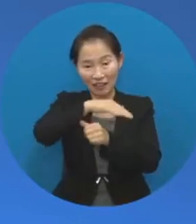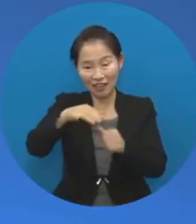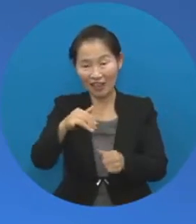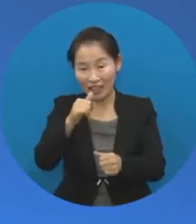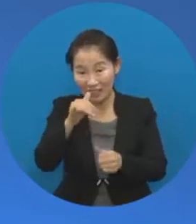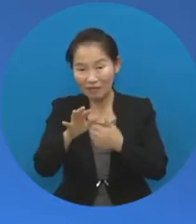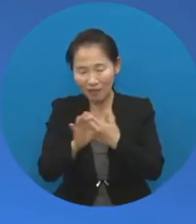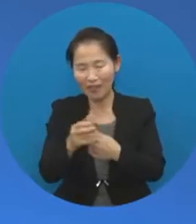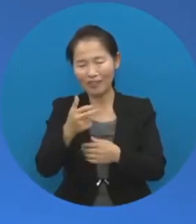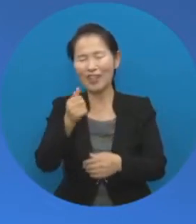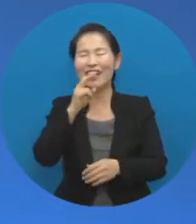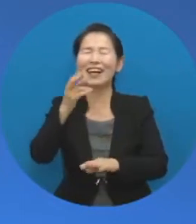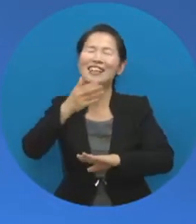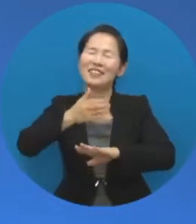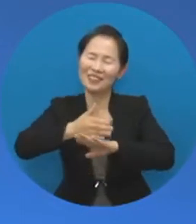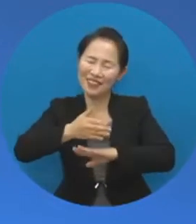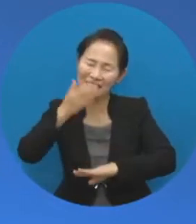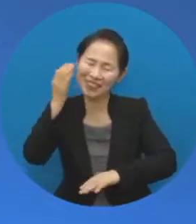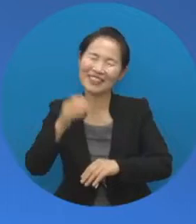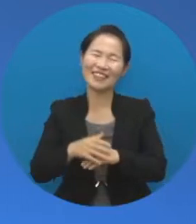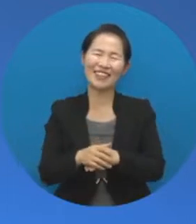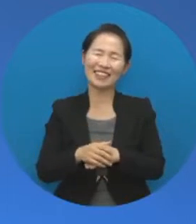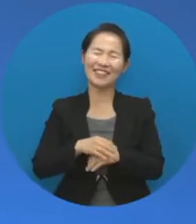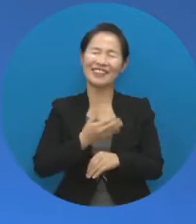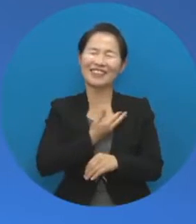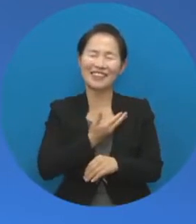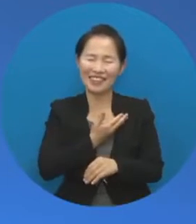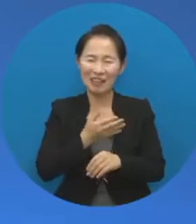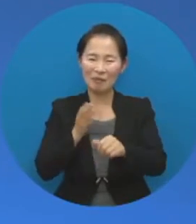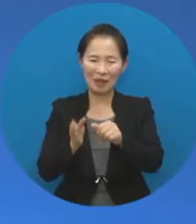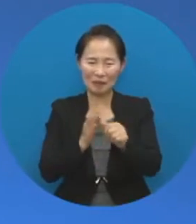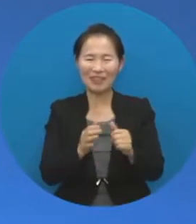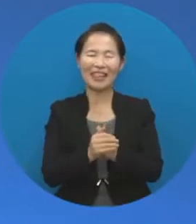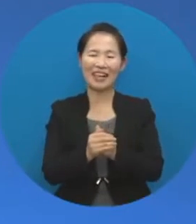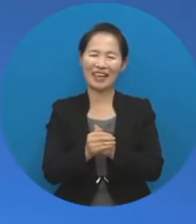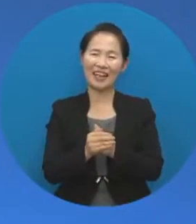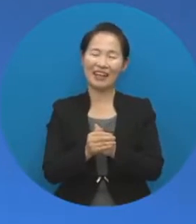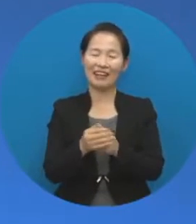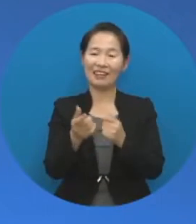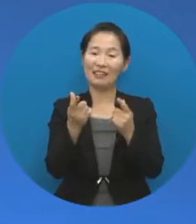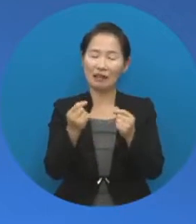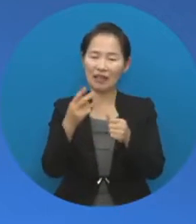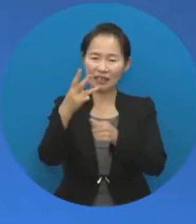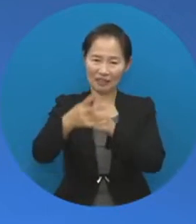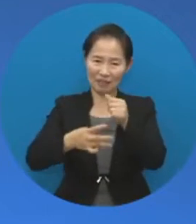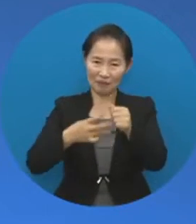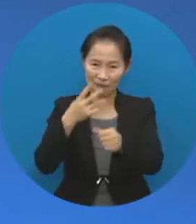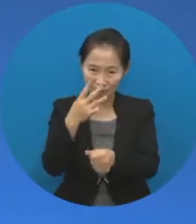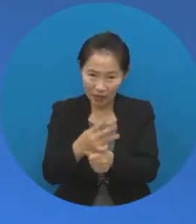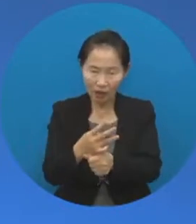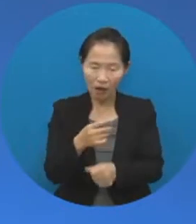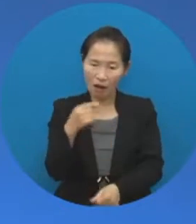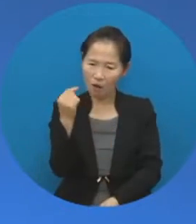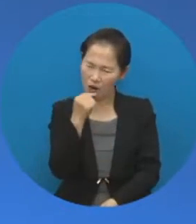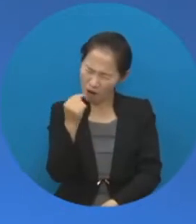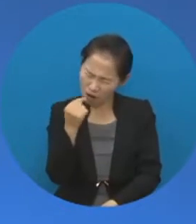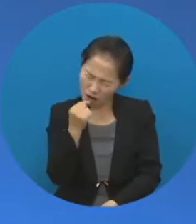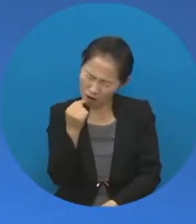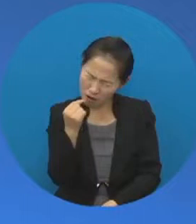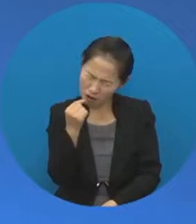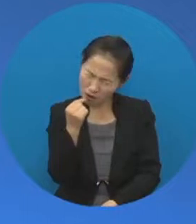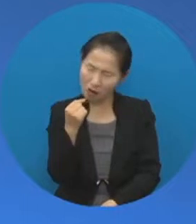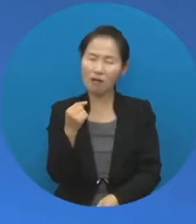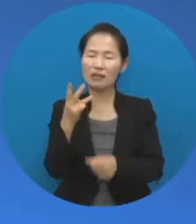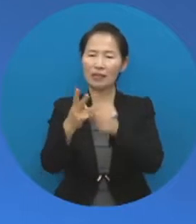그냥 주여 감사합니다 이렇게 하시면 돼요. 그래서 제가 그렇게 이제 3년을 혹독한 훈련 가운데 3년이